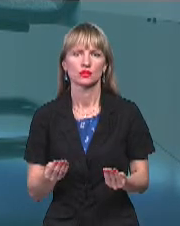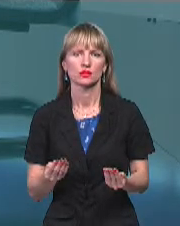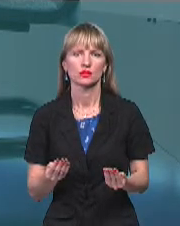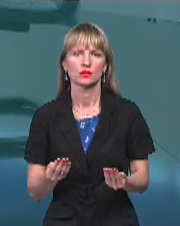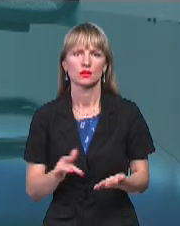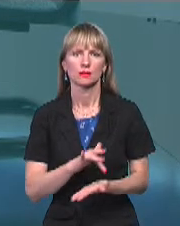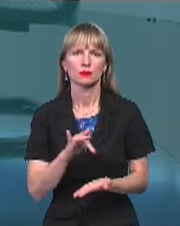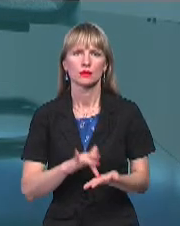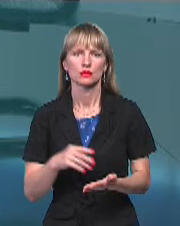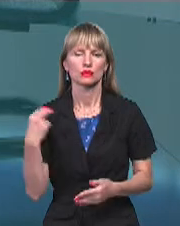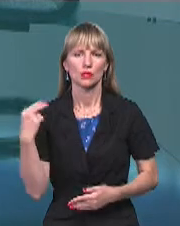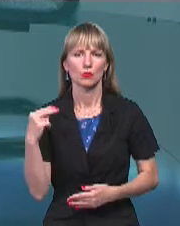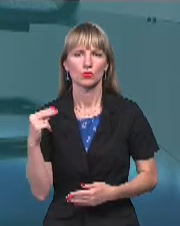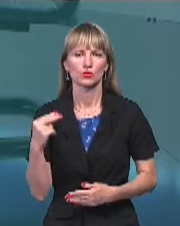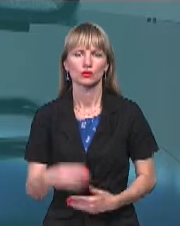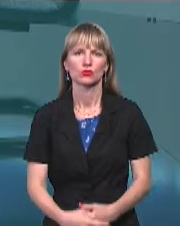місту Запоріжжя.